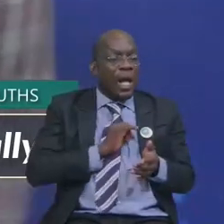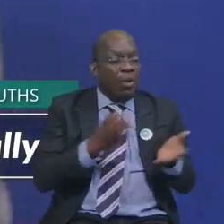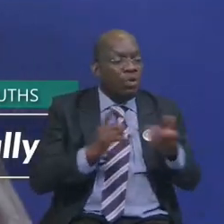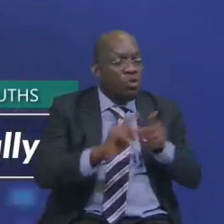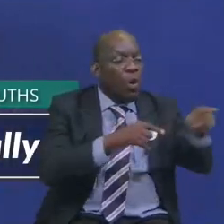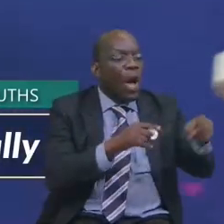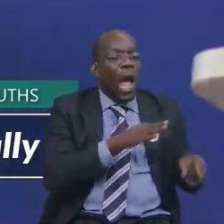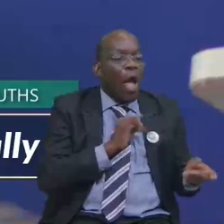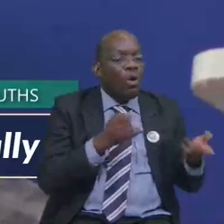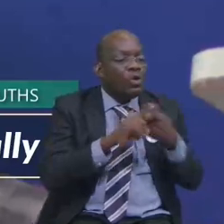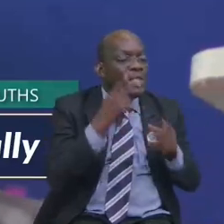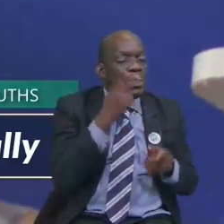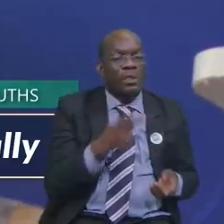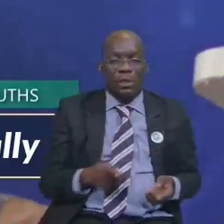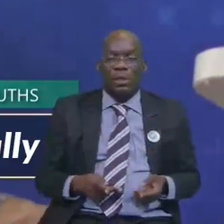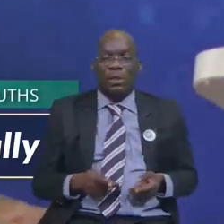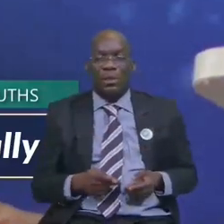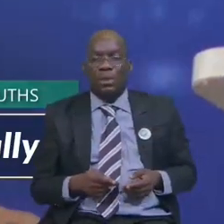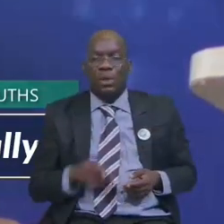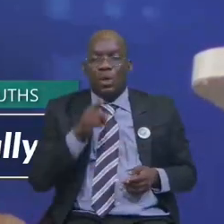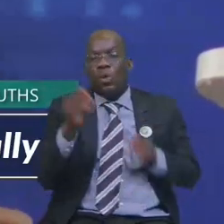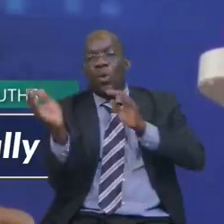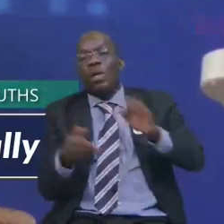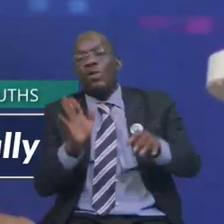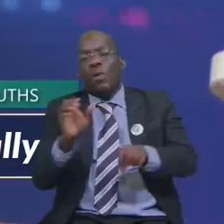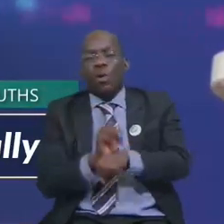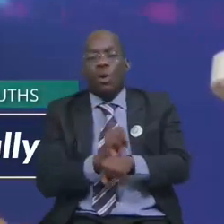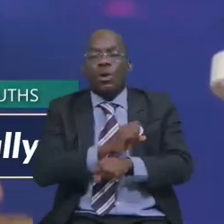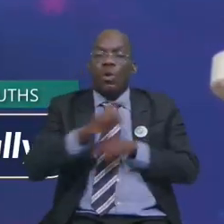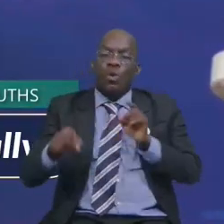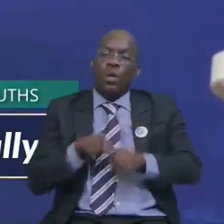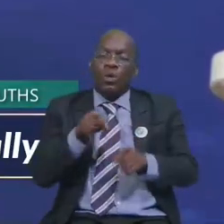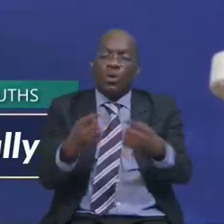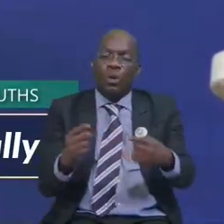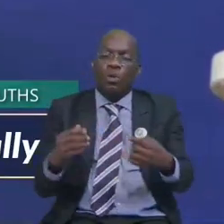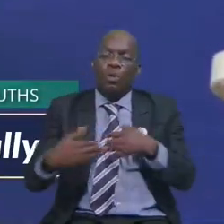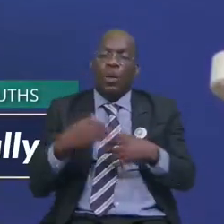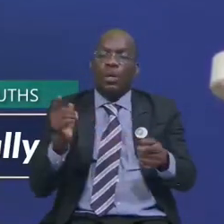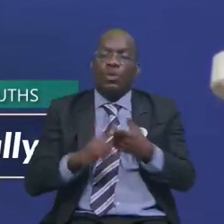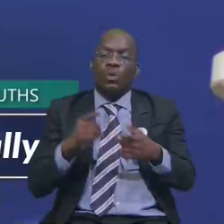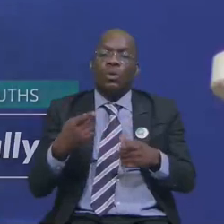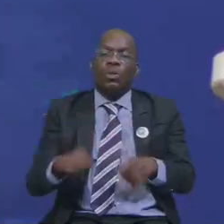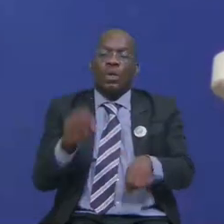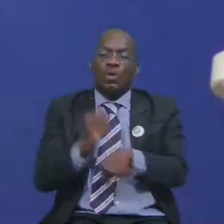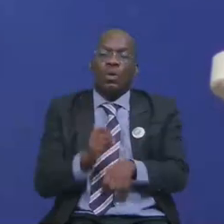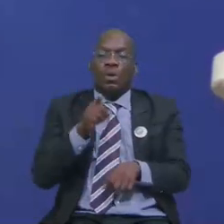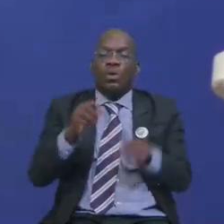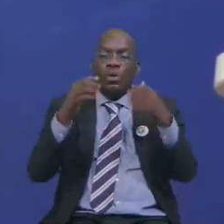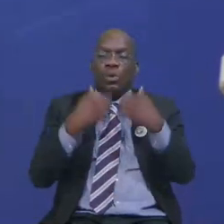bas et tu laisses ton travail dès que tu vas revenir à ce travail là tu as perdu la connexion